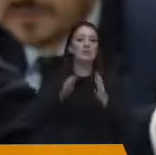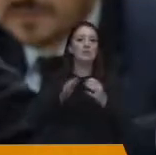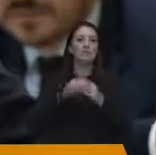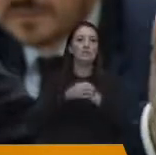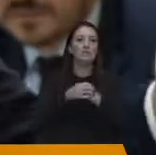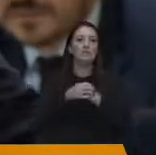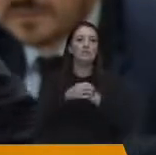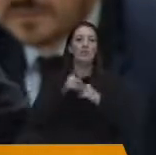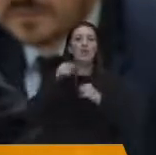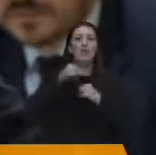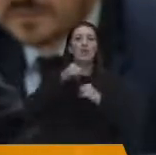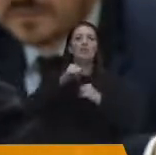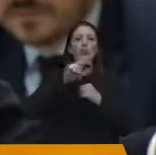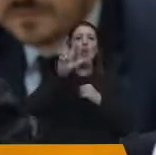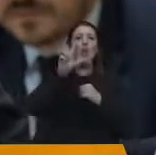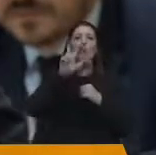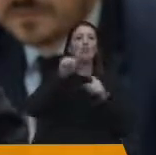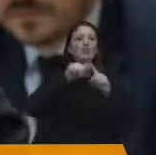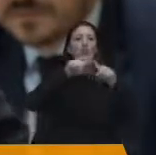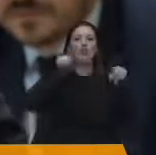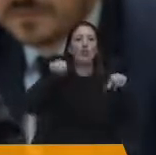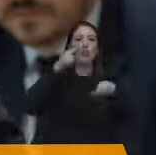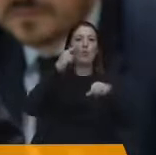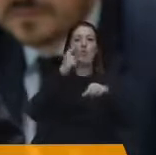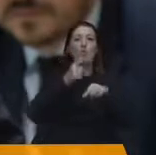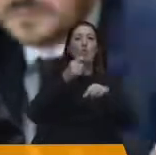de orada yaklaşık 30 dönümlük pazar yeri var.